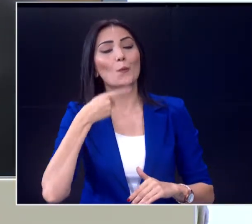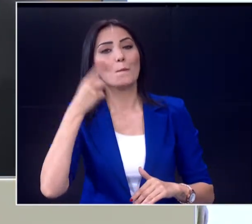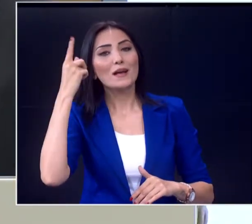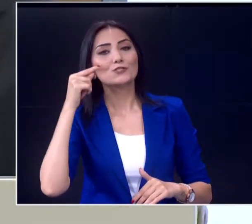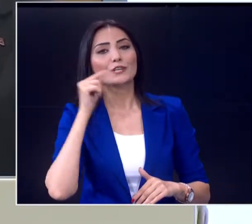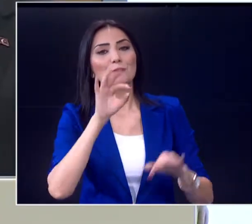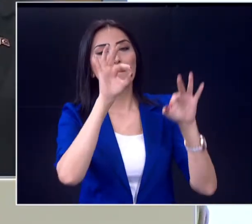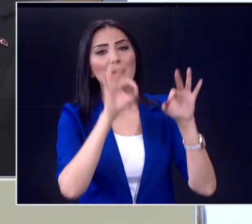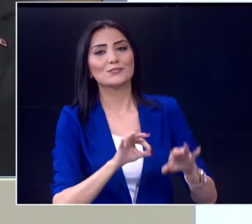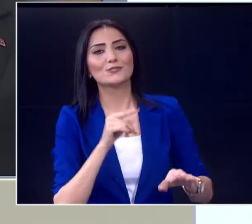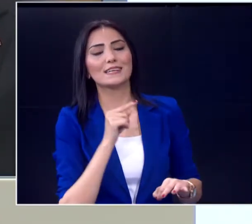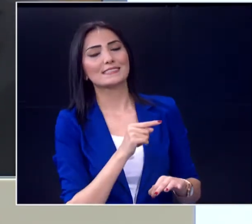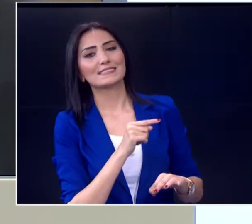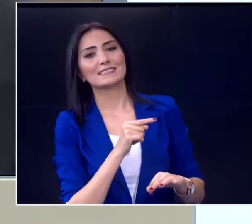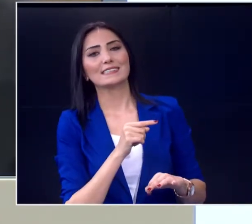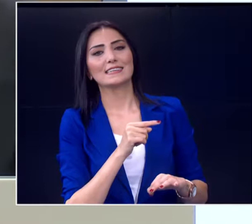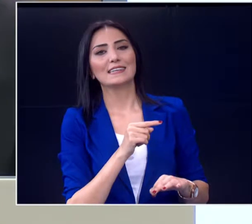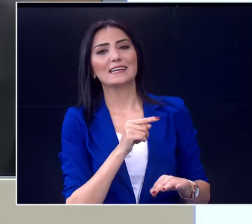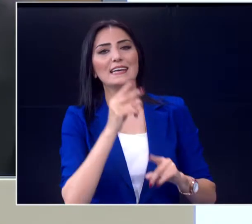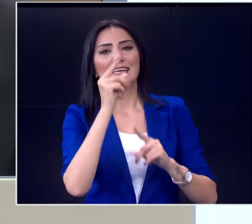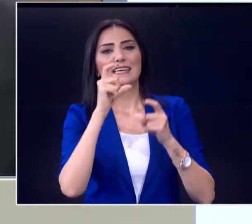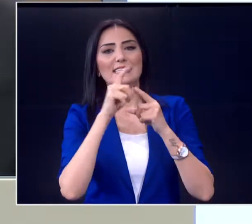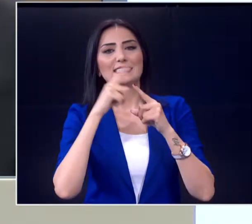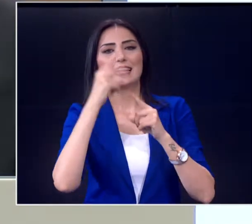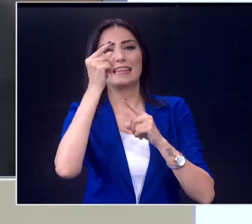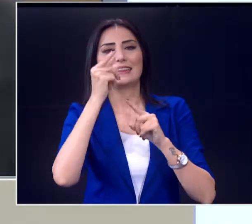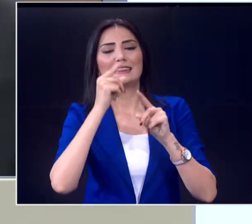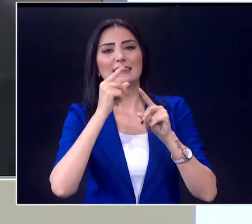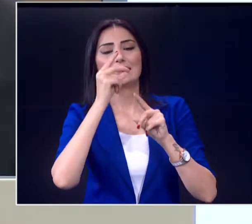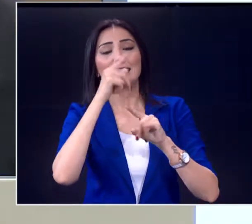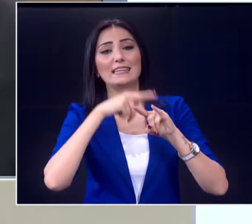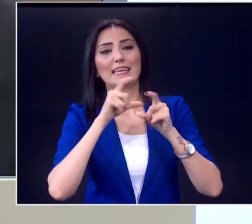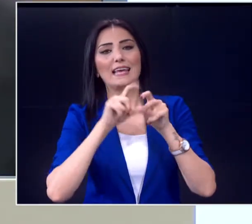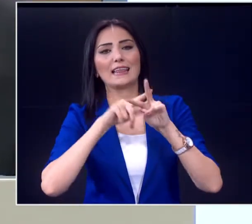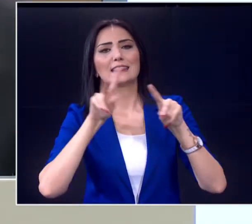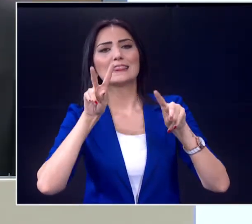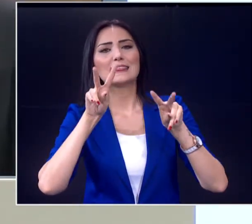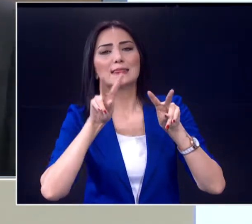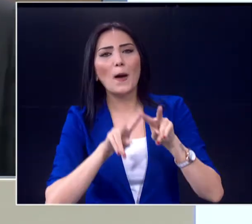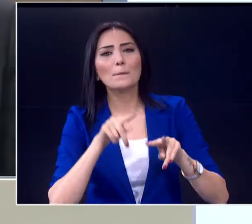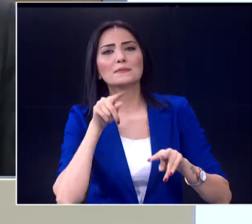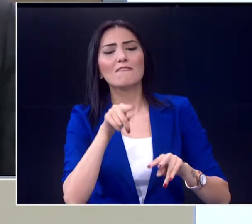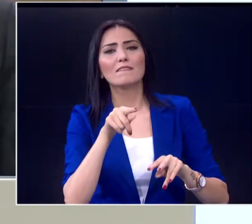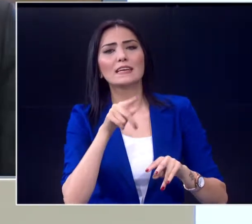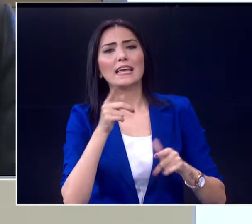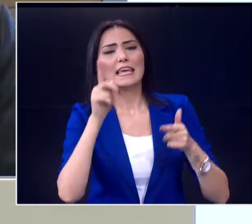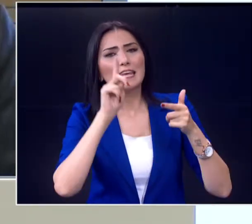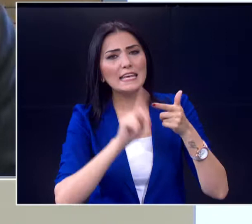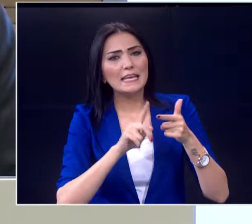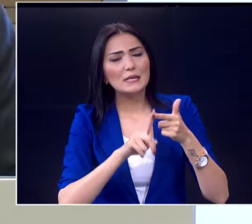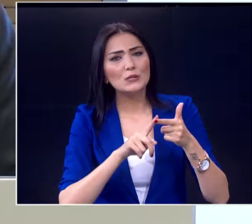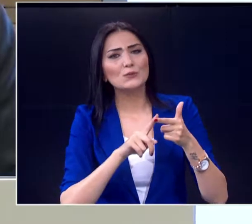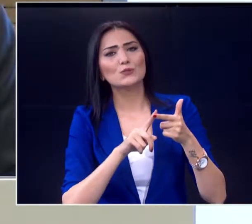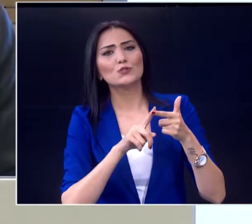Cumhurbaşkanımızın başlattığı istihdam seferberliğinde ikinci